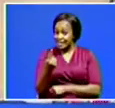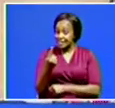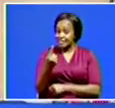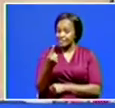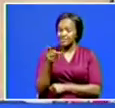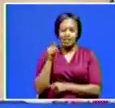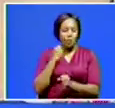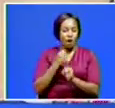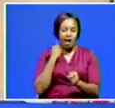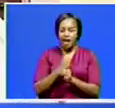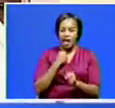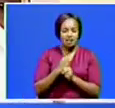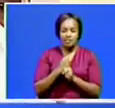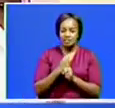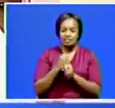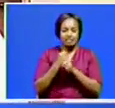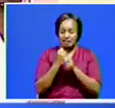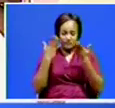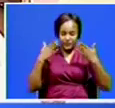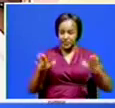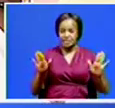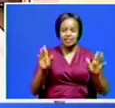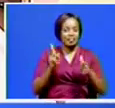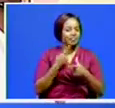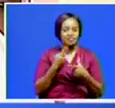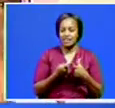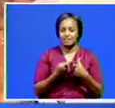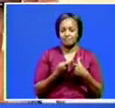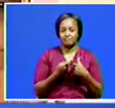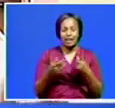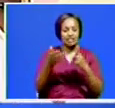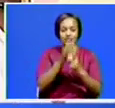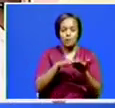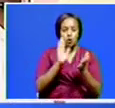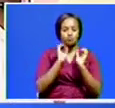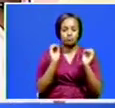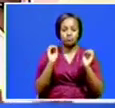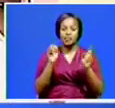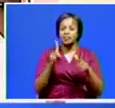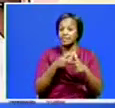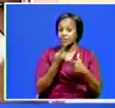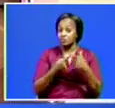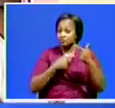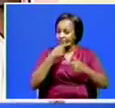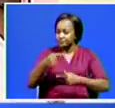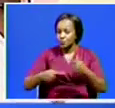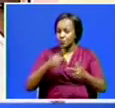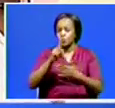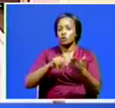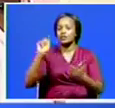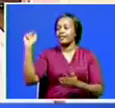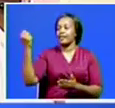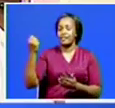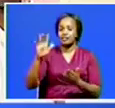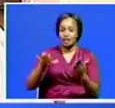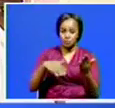upeo wa matarajio ya wengi. Ili tuendelee mbele kwa yale ambao wamepropose na yale ambao Wakenya wengine